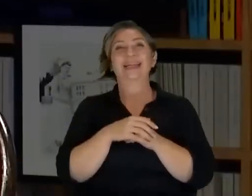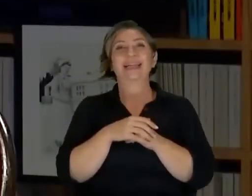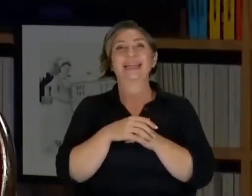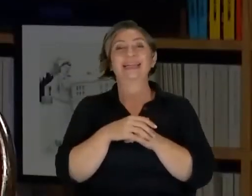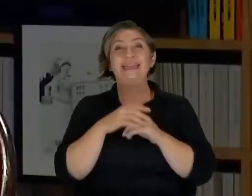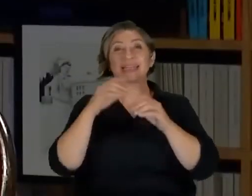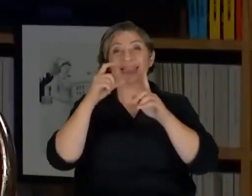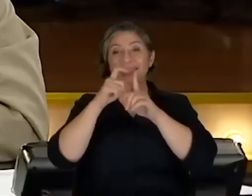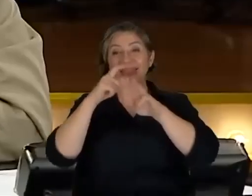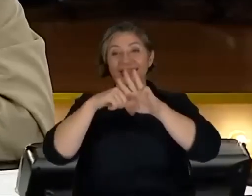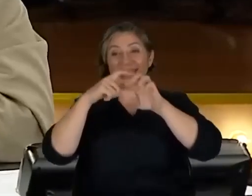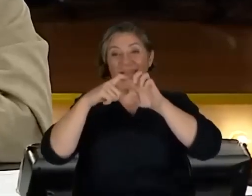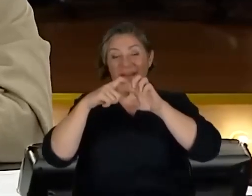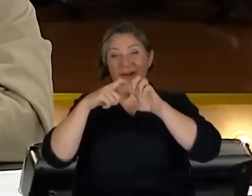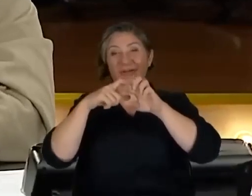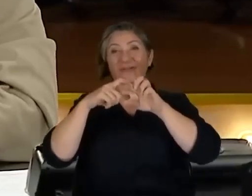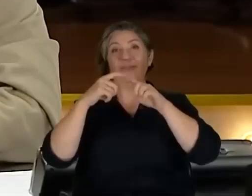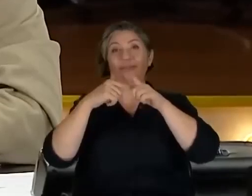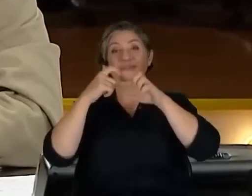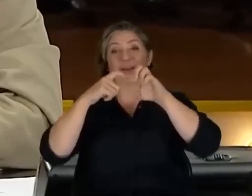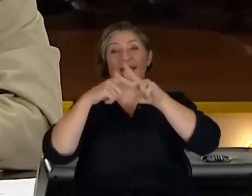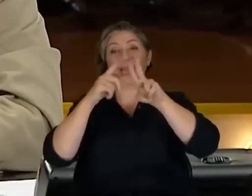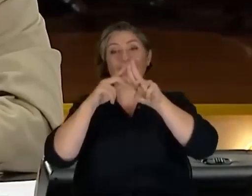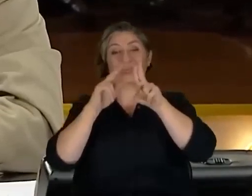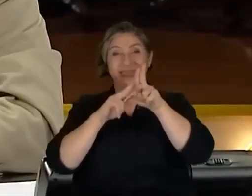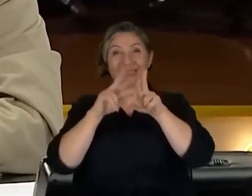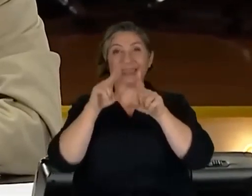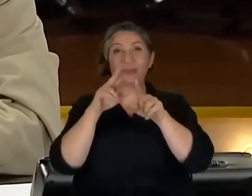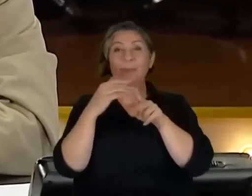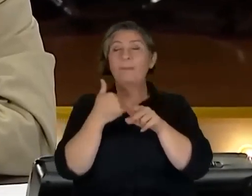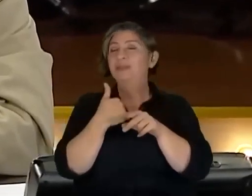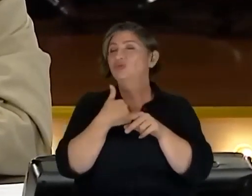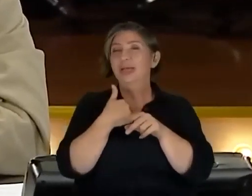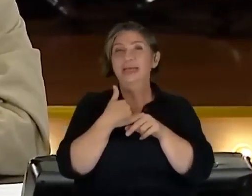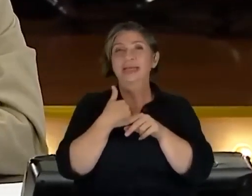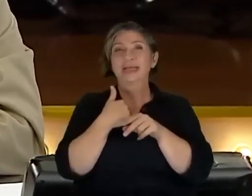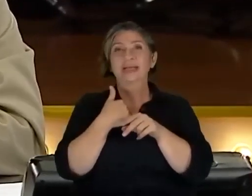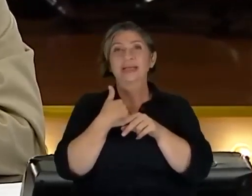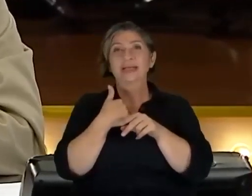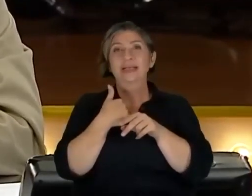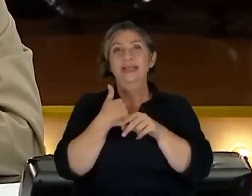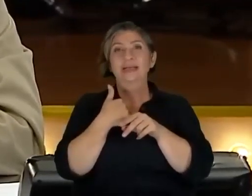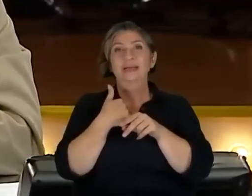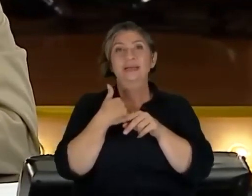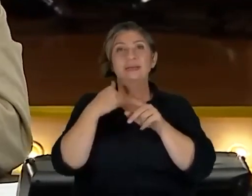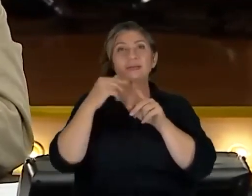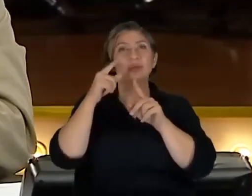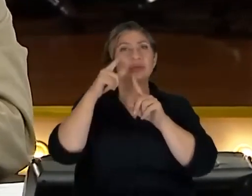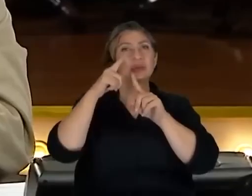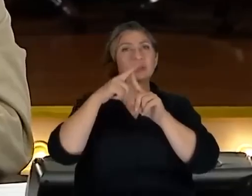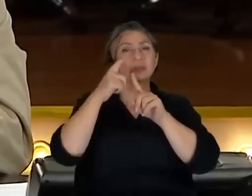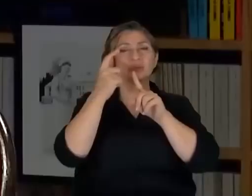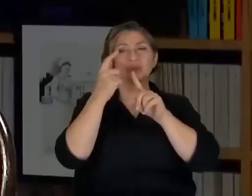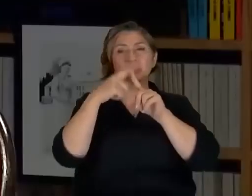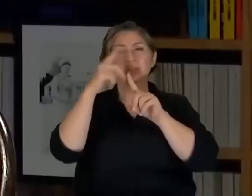evet, sen. Dear Frank diye bir evet. Ve bence bir nasıl söyleyeyim tribute mu diyoruz böyle tribute, bir şey. Evet. Böyle